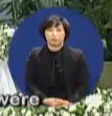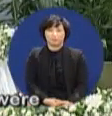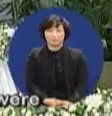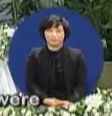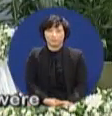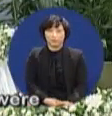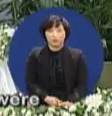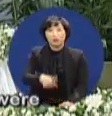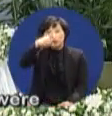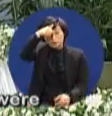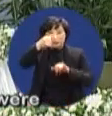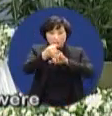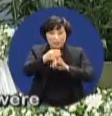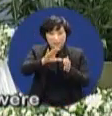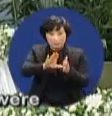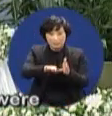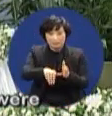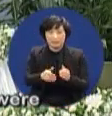구약시대에